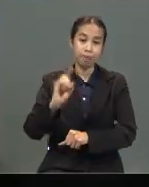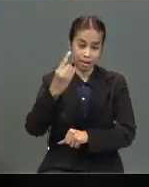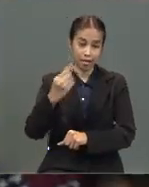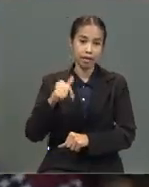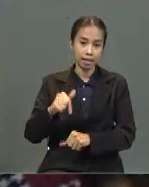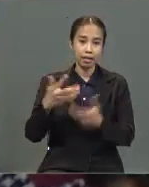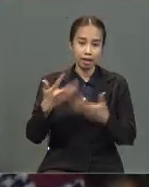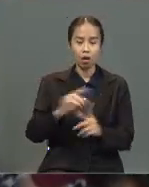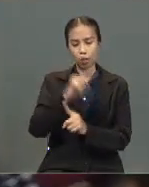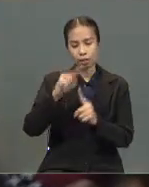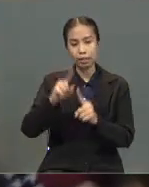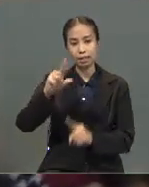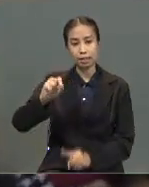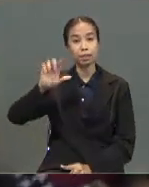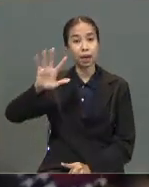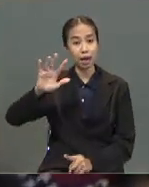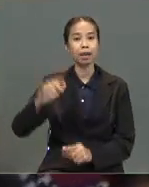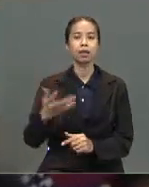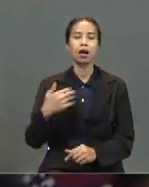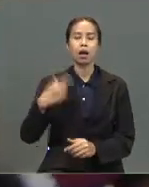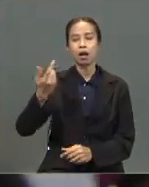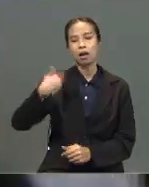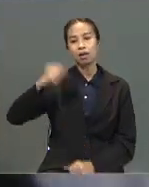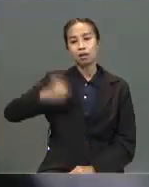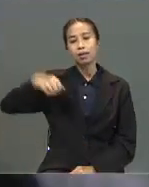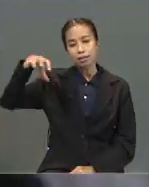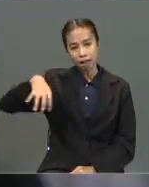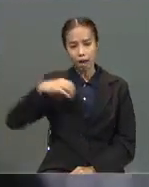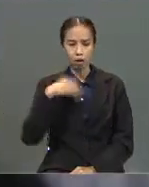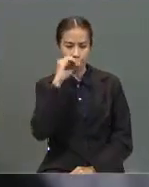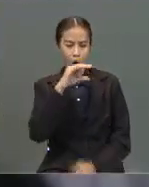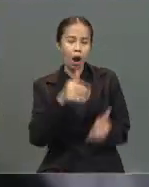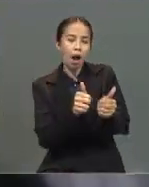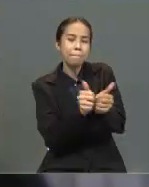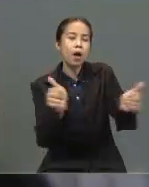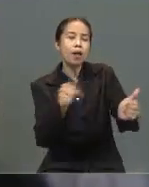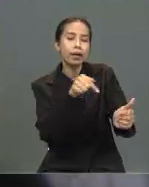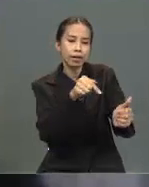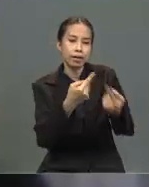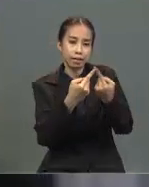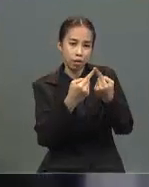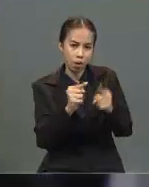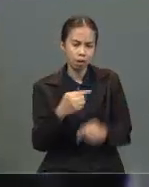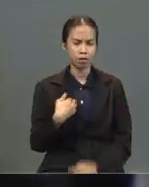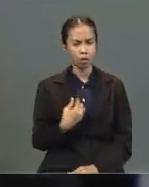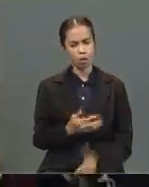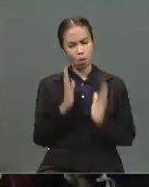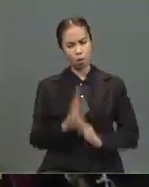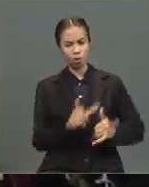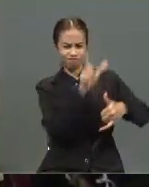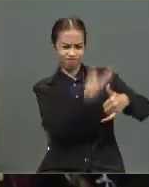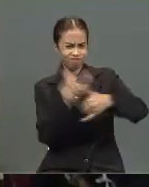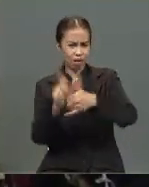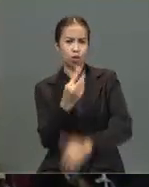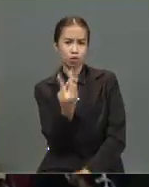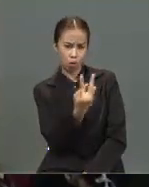ธัญบุรีและวันที่ 25สิงหาคมครับศาลมีคำสั่งให้ปล่อยตัวชั่วคราวซึ่งพนักงานสอบสวนว่าผู้ต้องหาทั้งสองนั้นกระทำการอัน